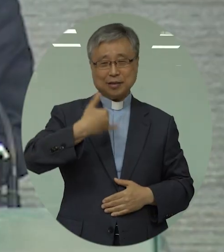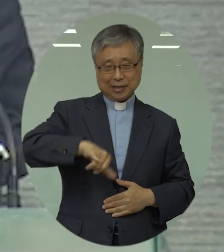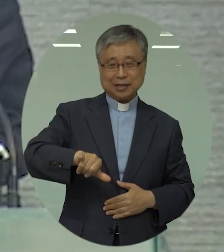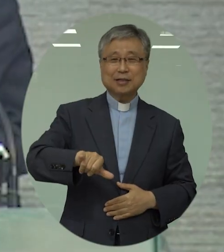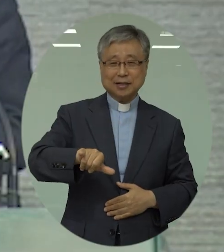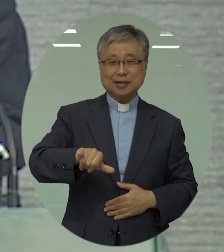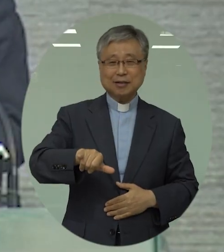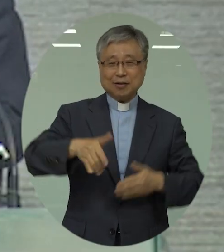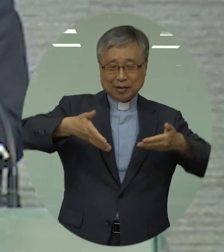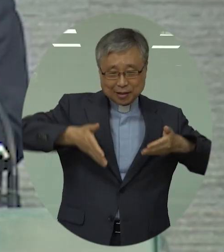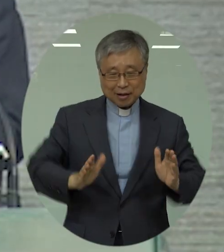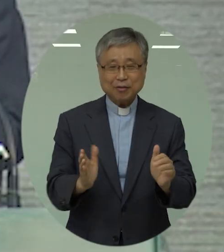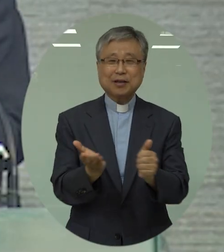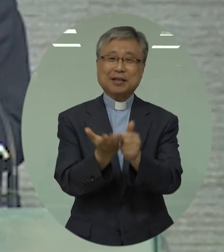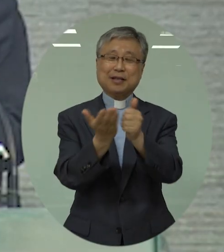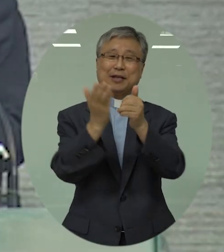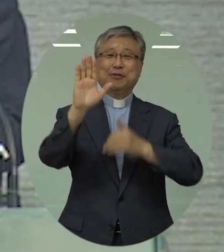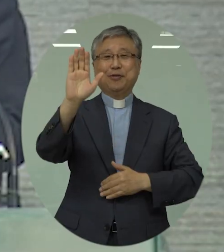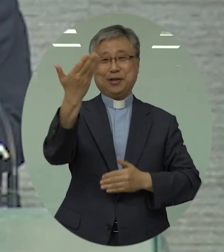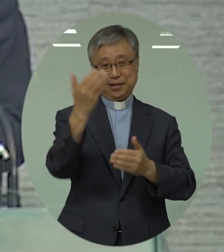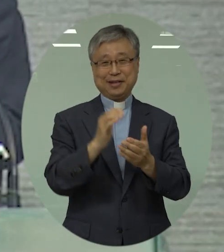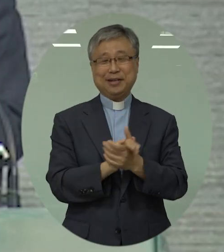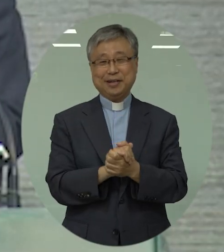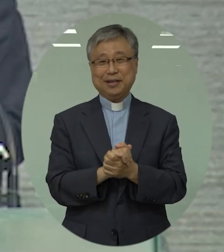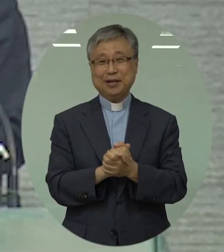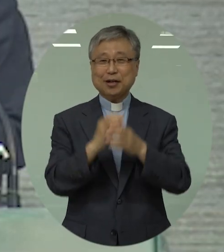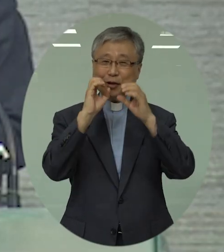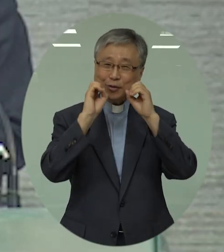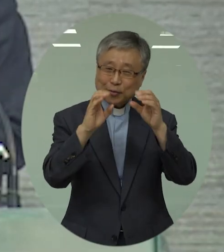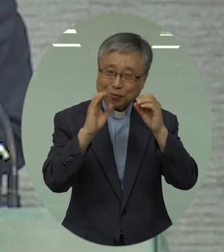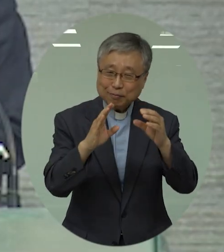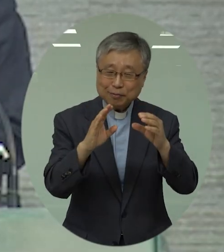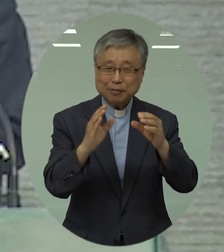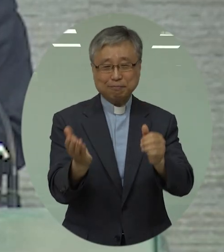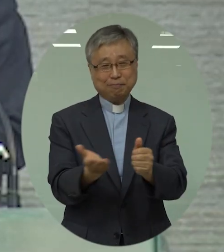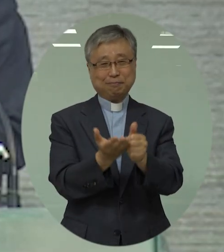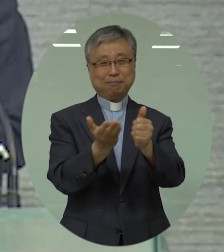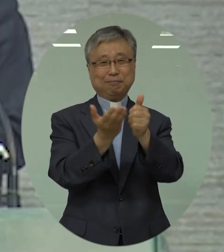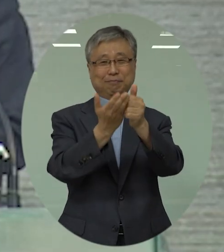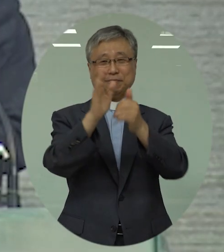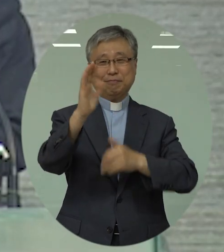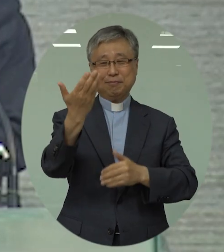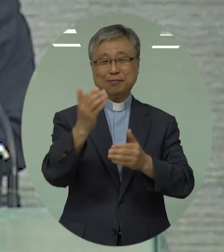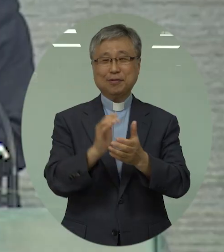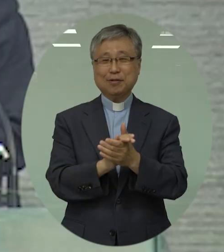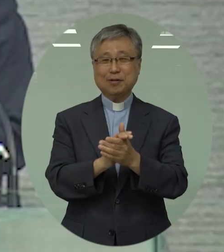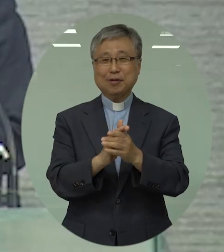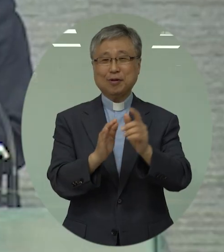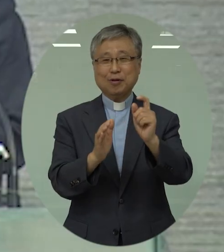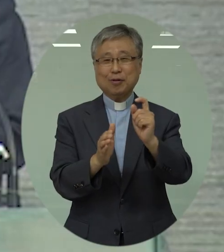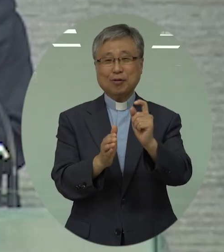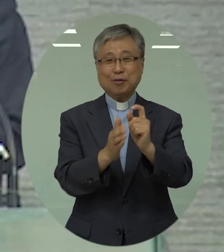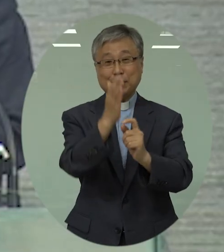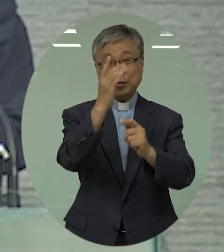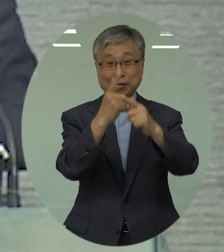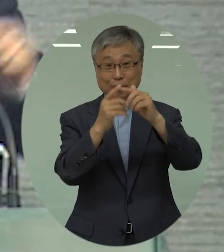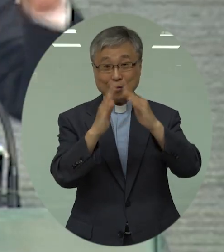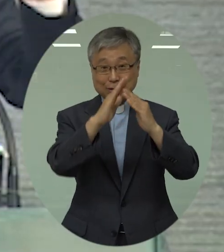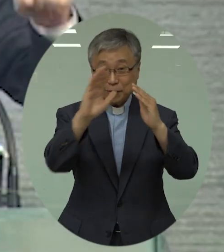자녀를 낳고 길러야 된다. 전도하고 양육해야 된다. 바울이 고린도 교회